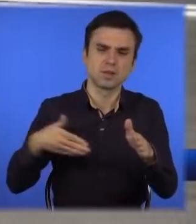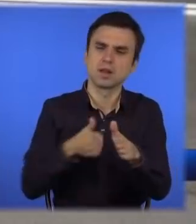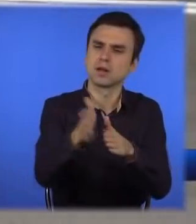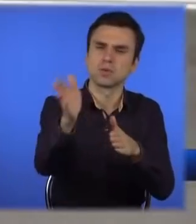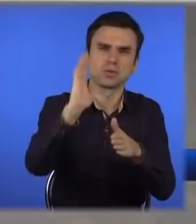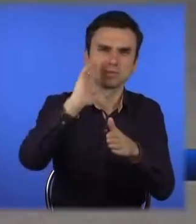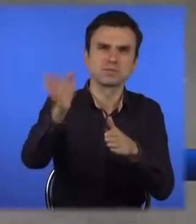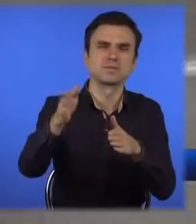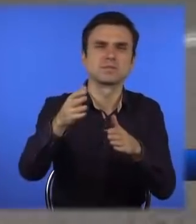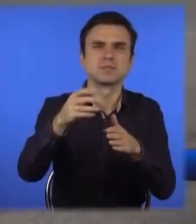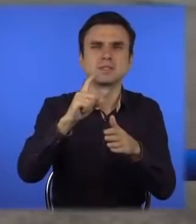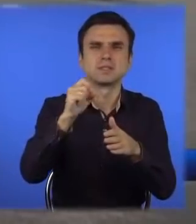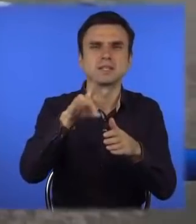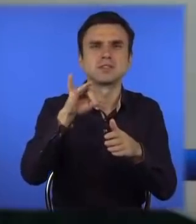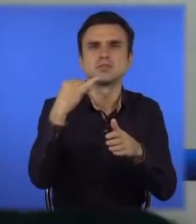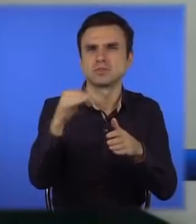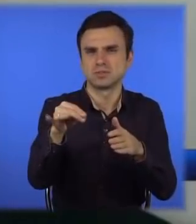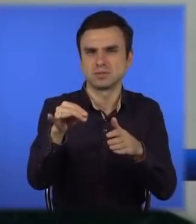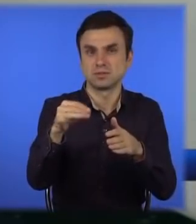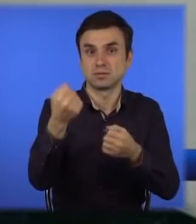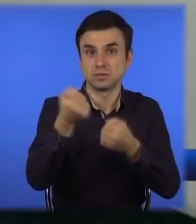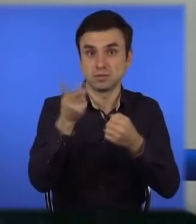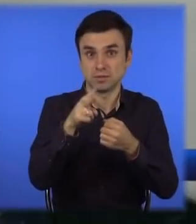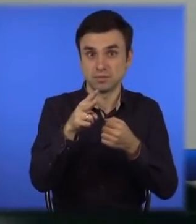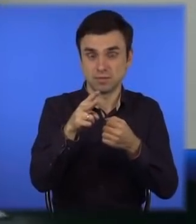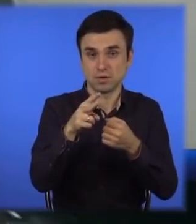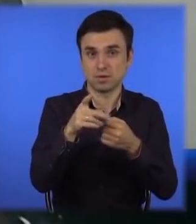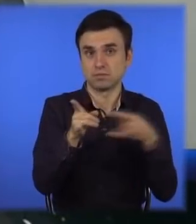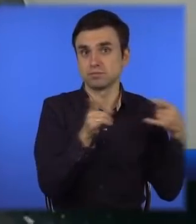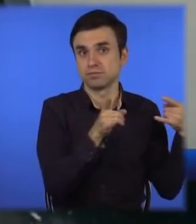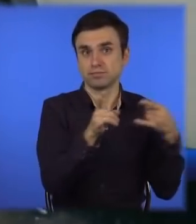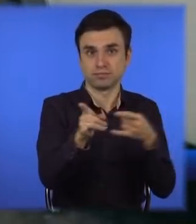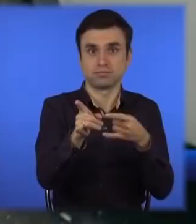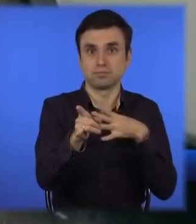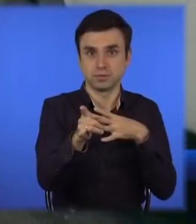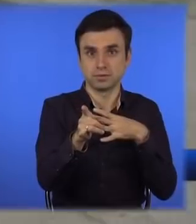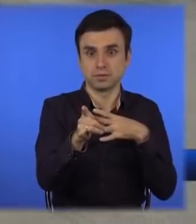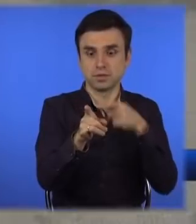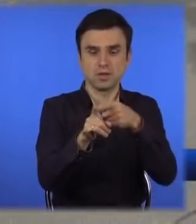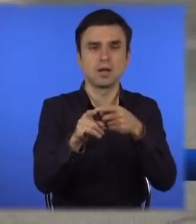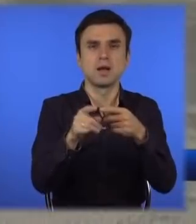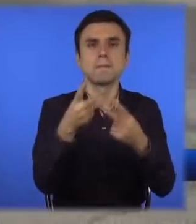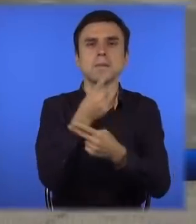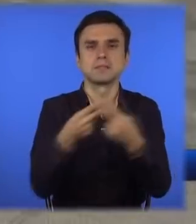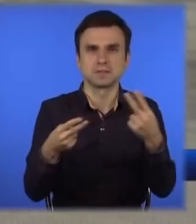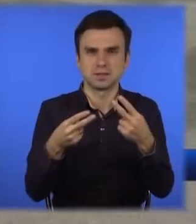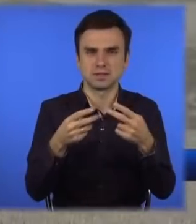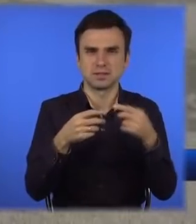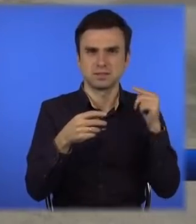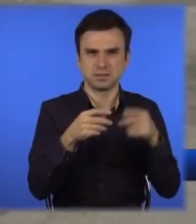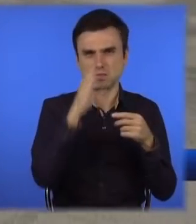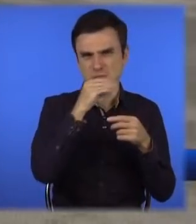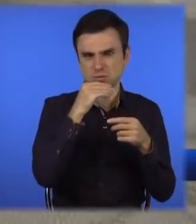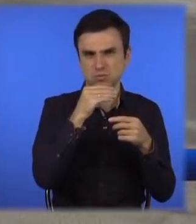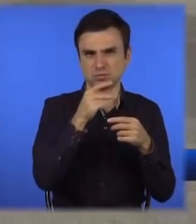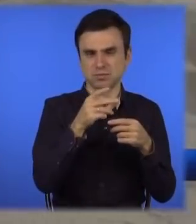водії «Мерседесу» та маршрутного таксі номер 298. Автомобілі рухалися в одному напрямку – у бік мікрорайону